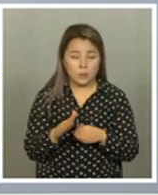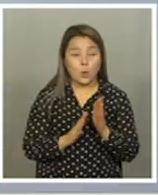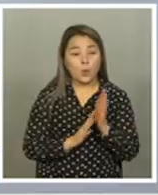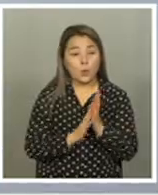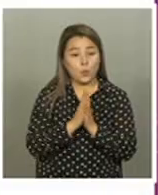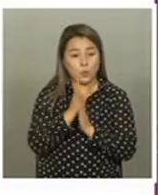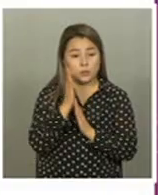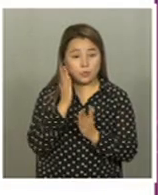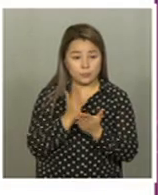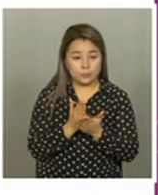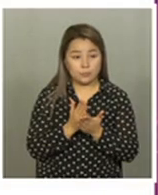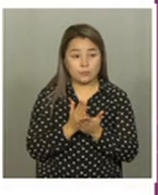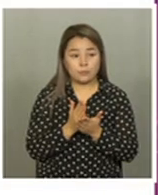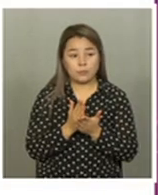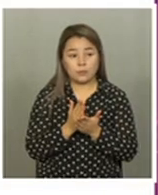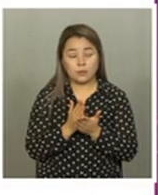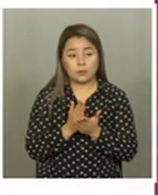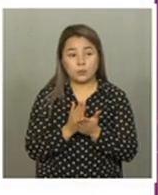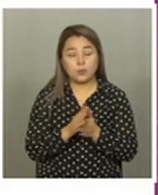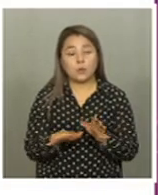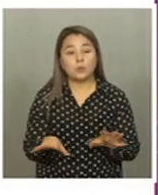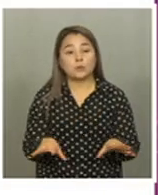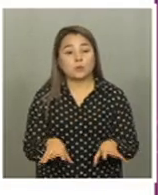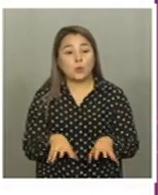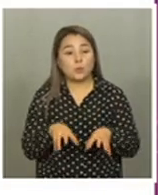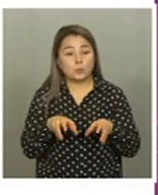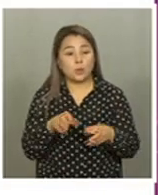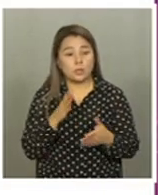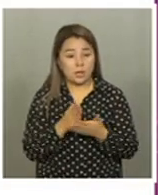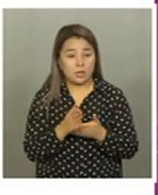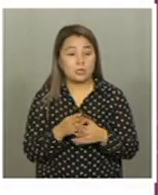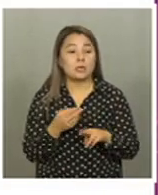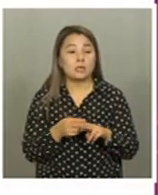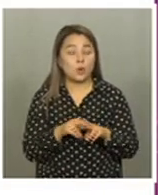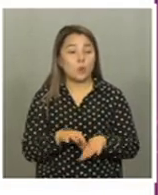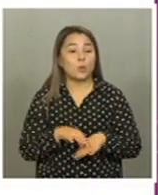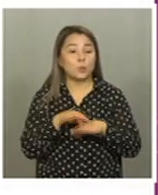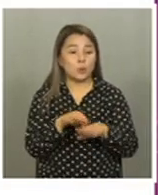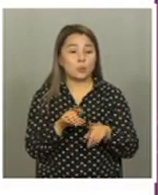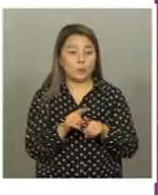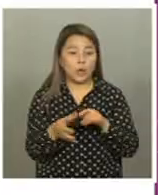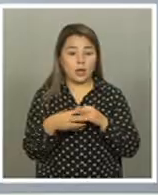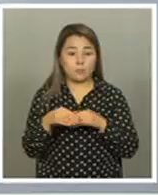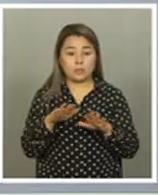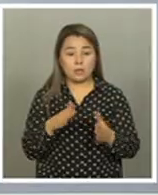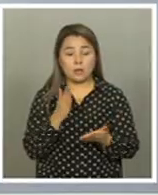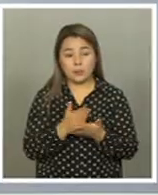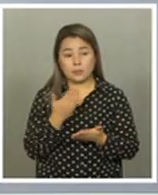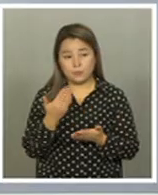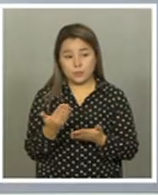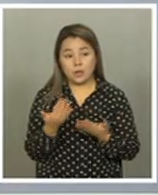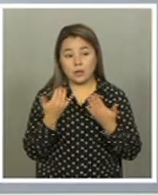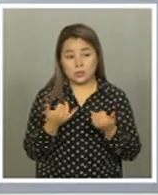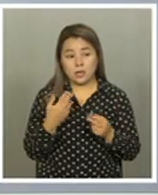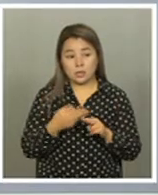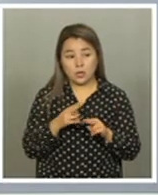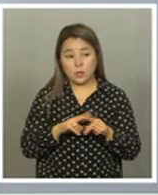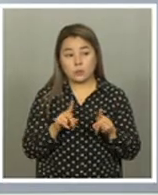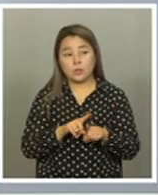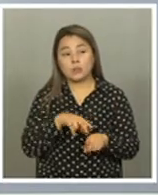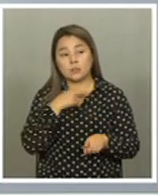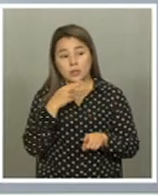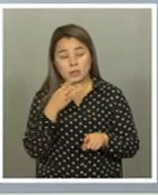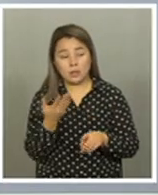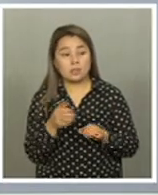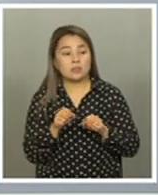аймағы, сору аймағы және өткізу аймағы. Балалар, мына жерден де сіздер